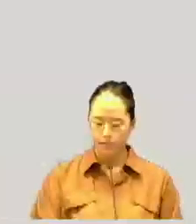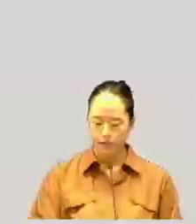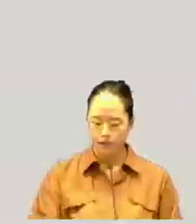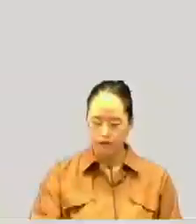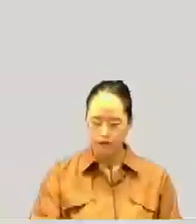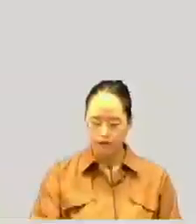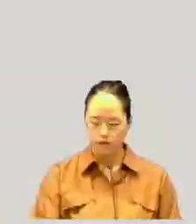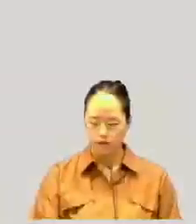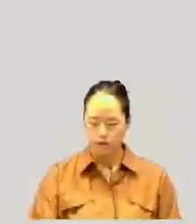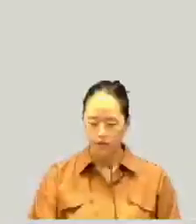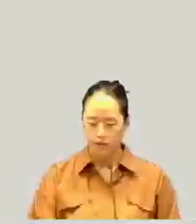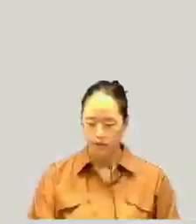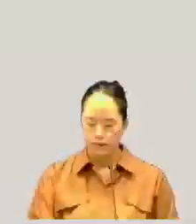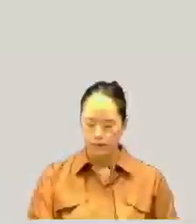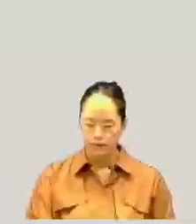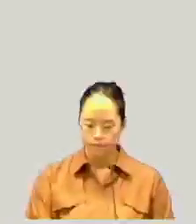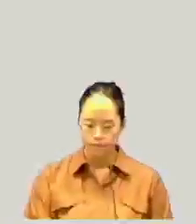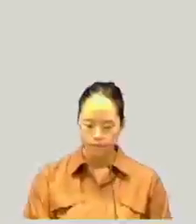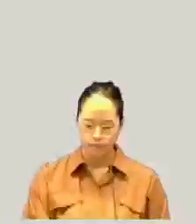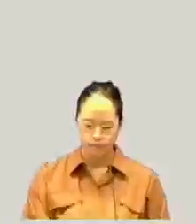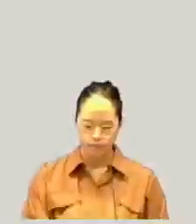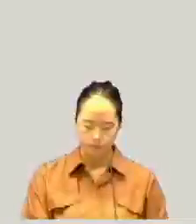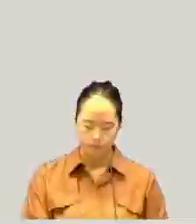借口。